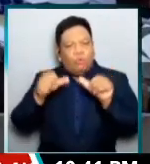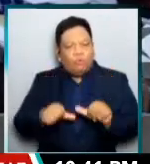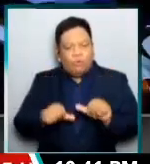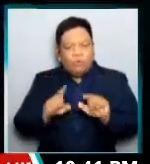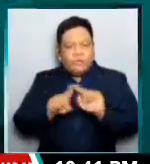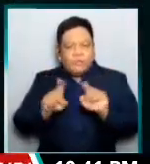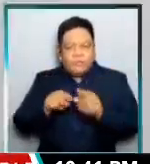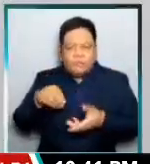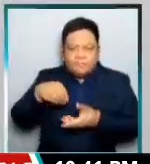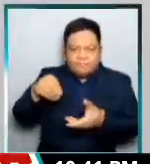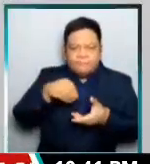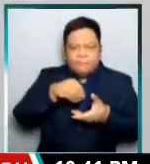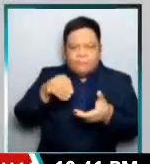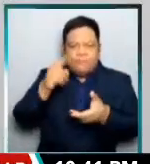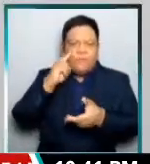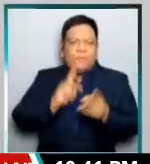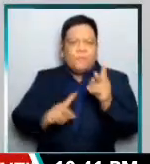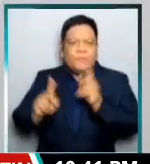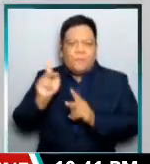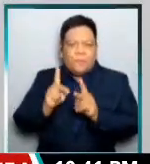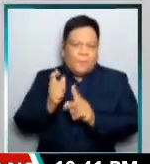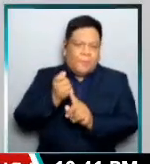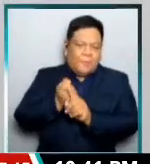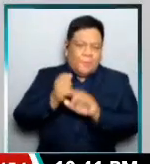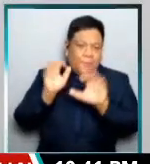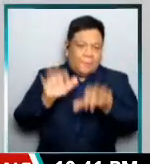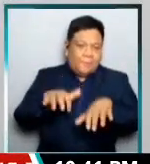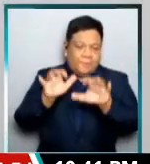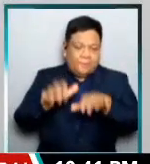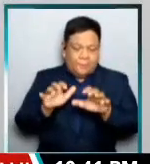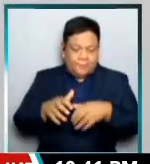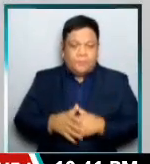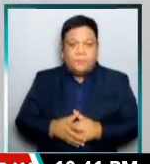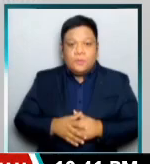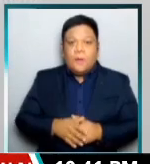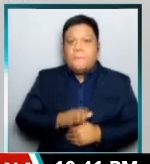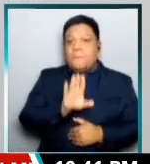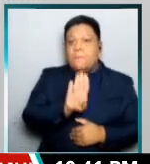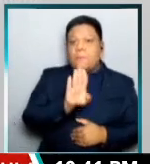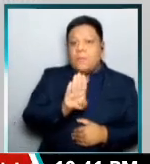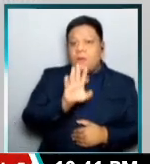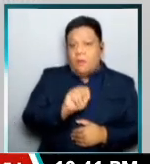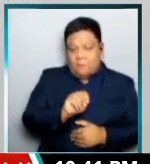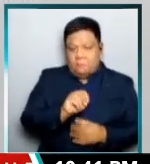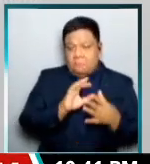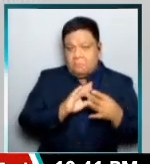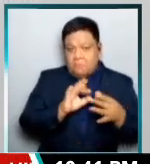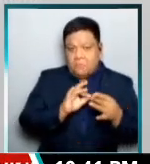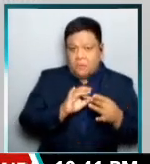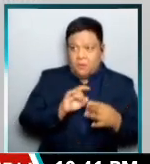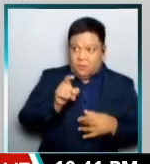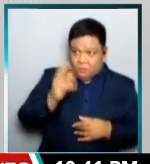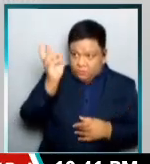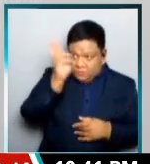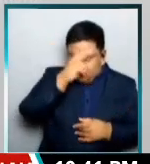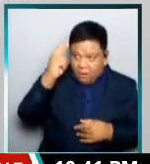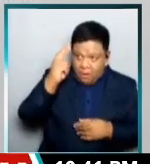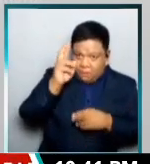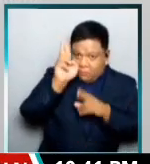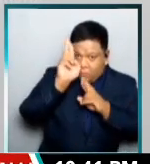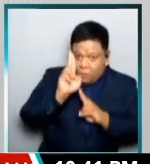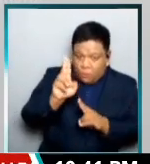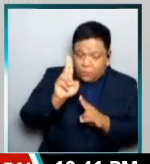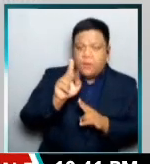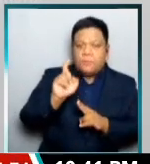Bagyong Odette. Ngayong Rizal Day, sinabi ni Marcos na naway sariwain ang pagmamahal ni Rizal sa bayan. Lahat daw ay maaring maging